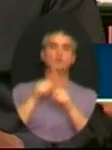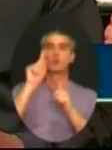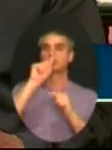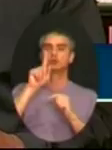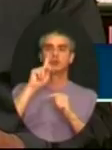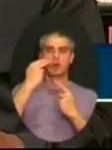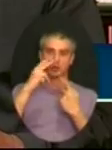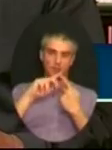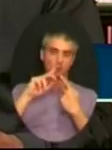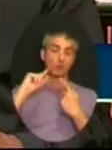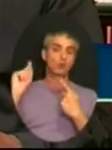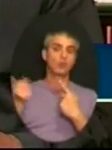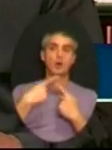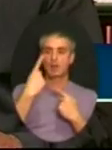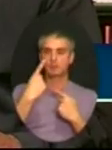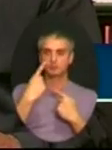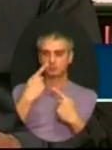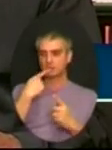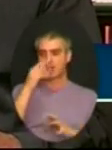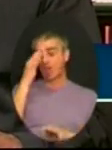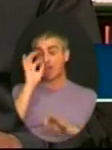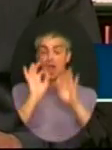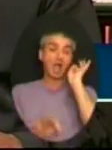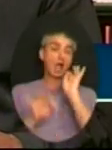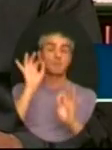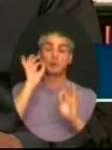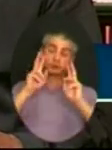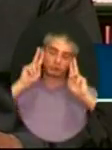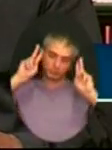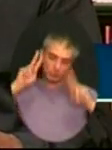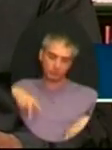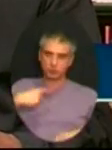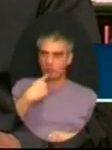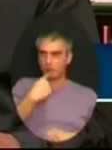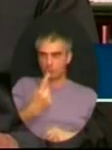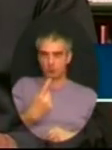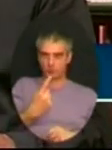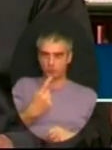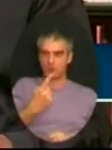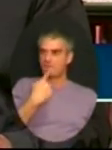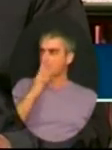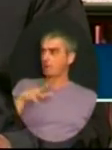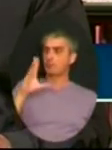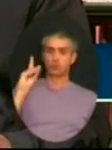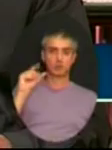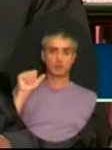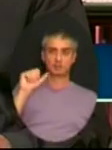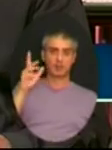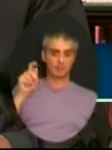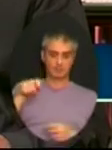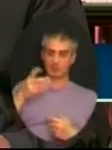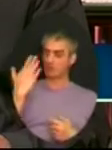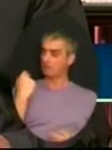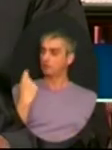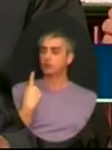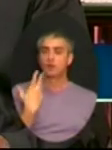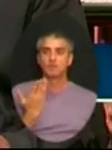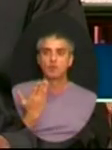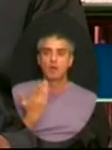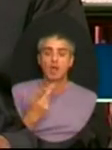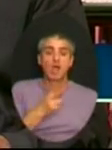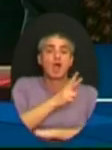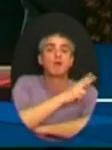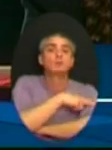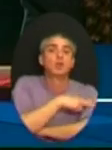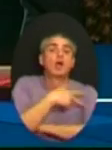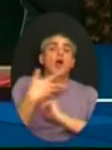זוהר, כולם יצאו בהכפשות חד משמעית, אמרו בצורה כזאת, ואמר את זה גם דודי אמסלם מעל בימת הכנסת לפני שבוע,